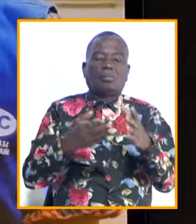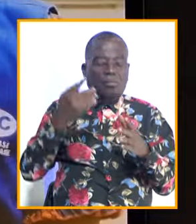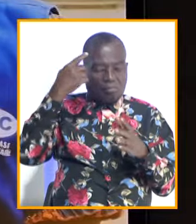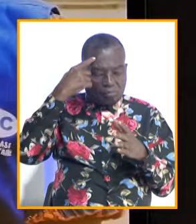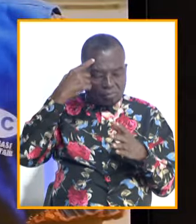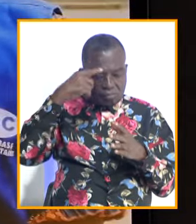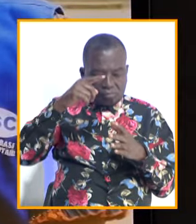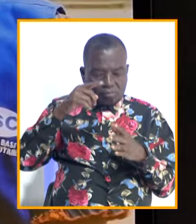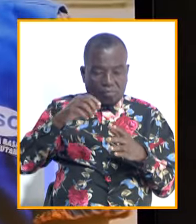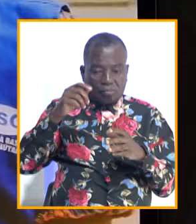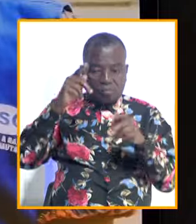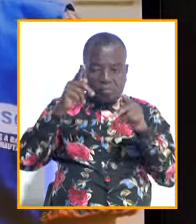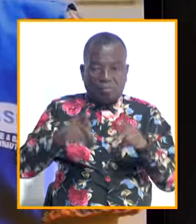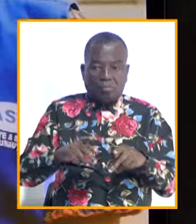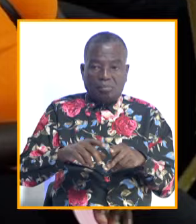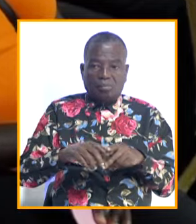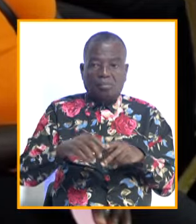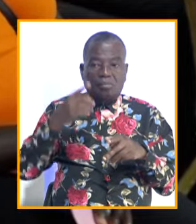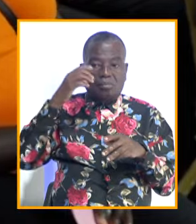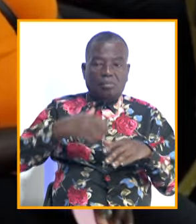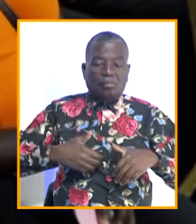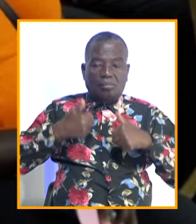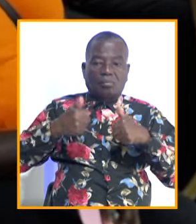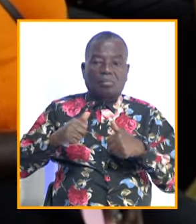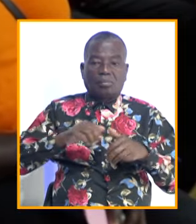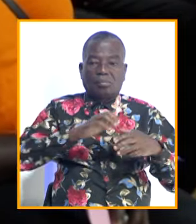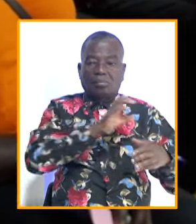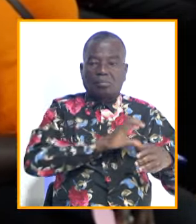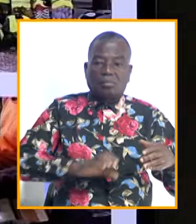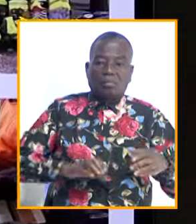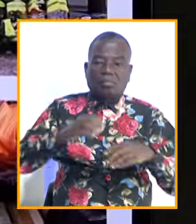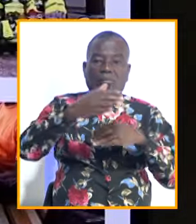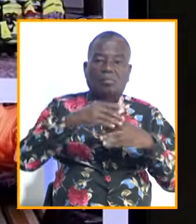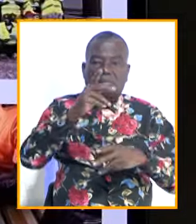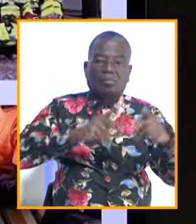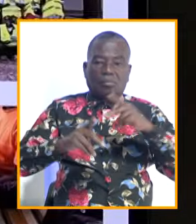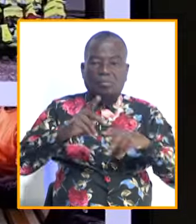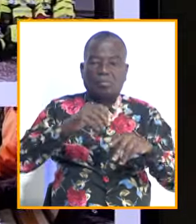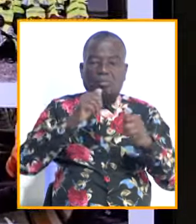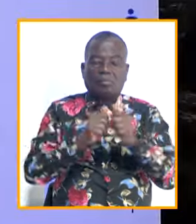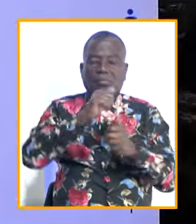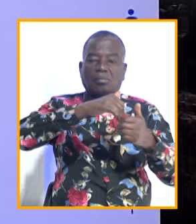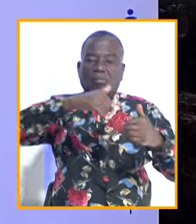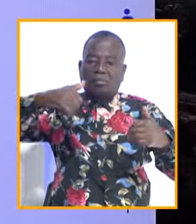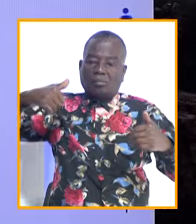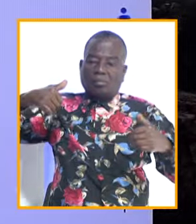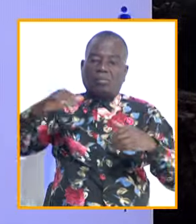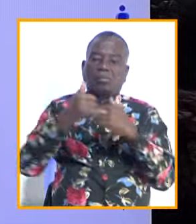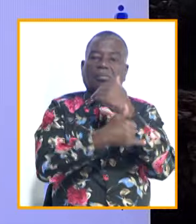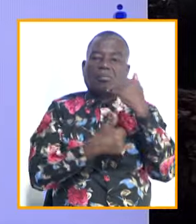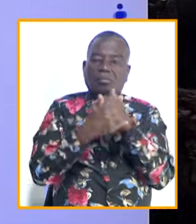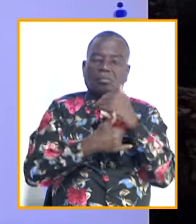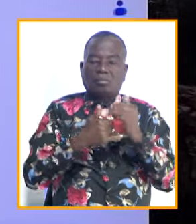santé communautaire, principaux relais du ministère de la Santé, auprès des populations les plus reculées du pays. La plateforme